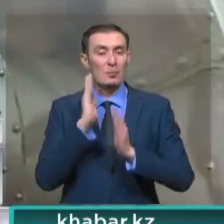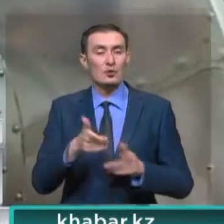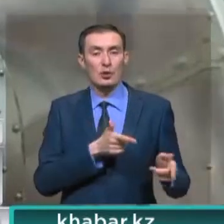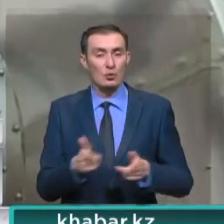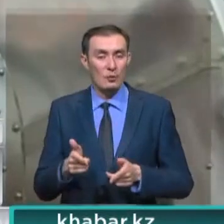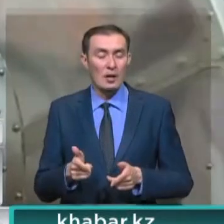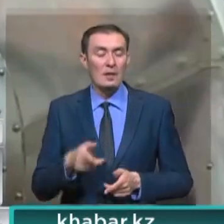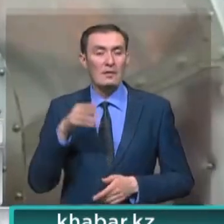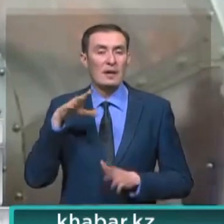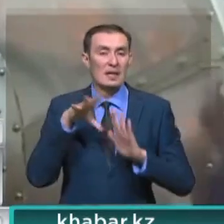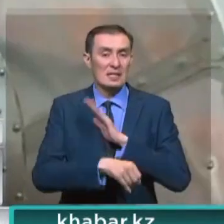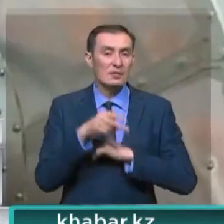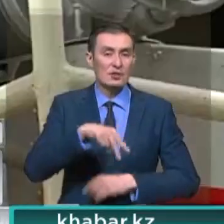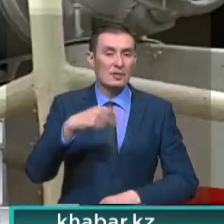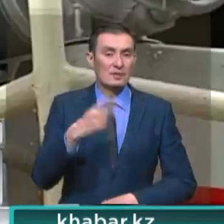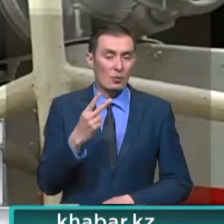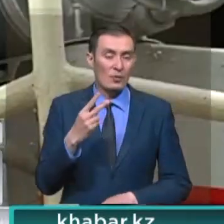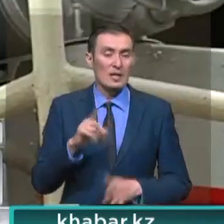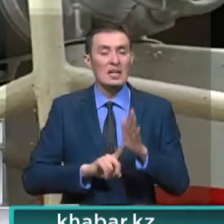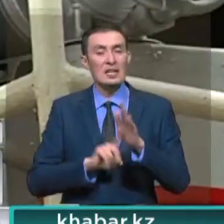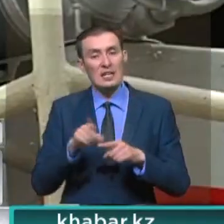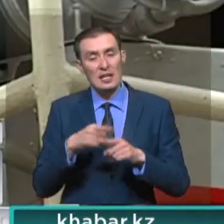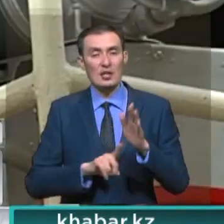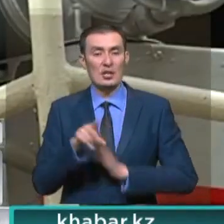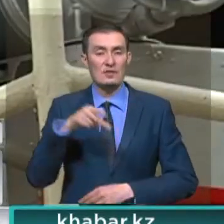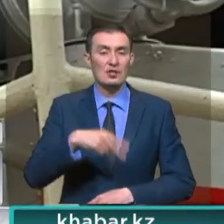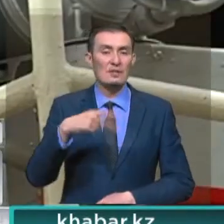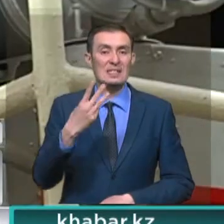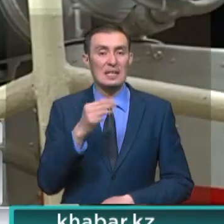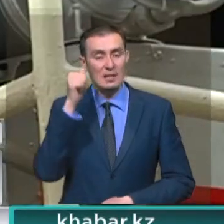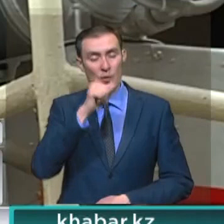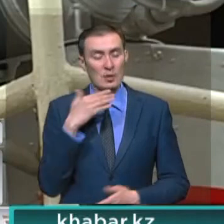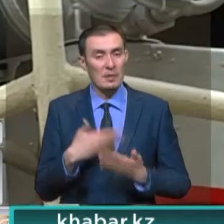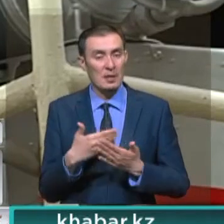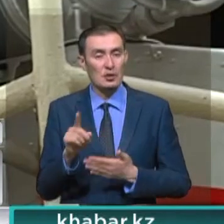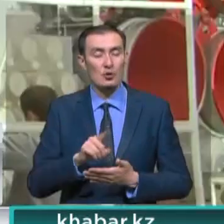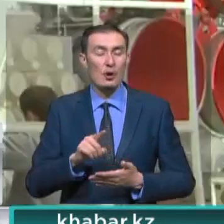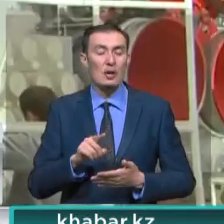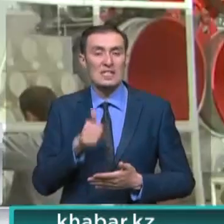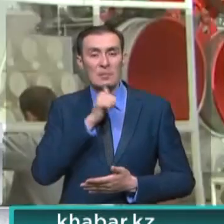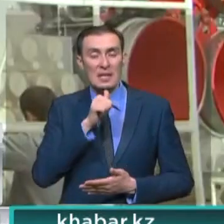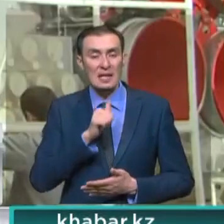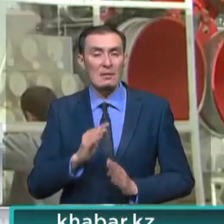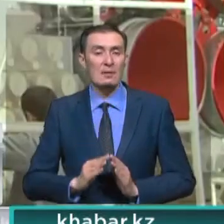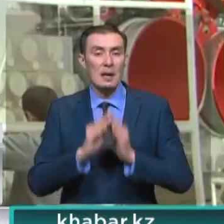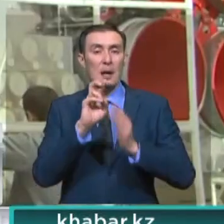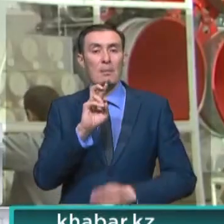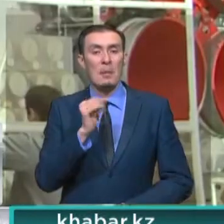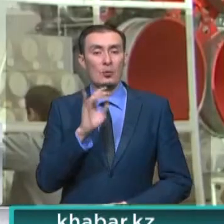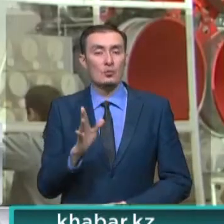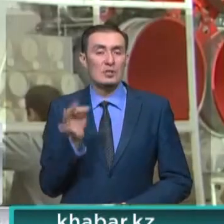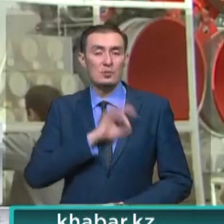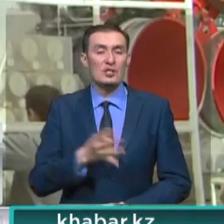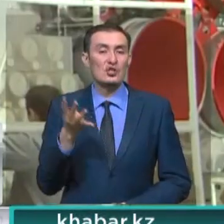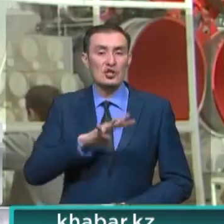должен быть создан в конце 2022-го, начале 2023-го года. Предполагается, что в рамках испытаний с Байконура должны быть запущены